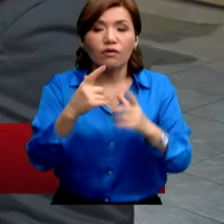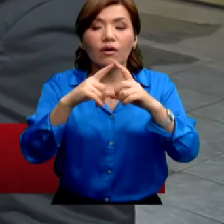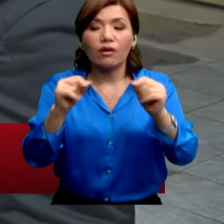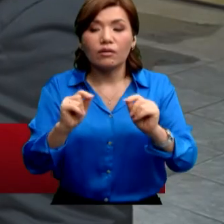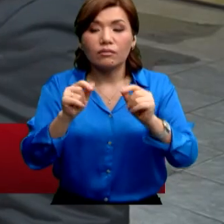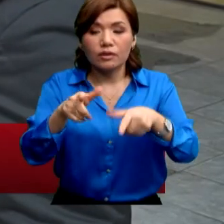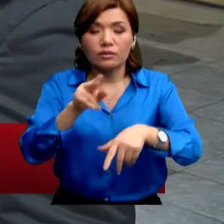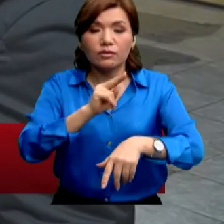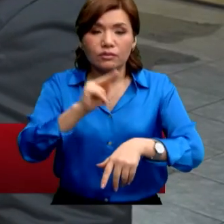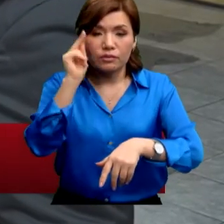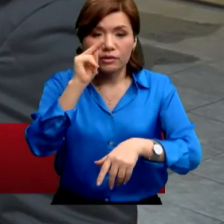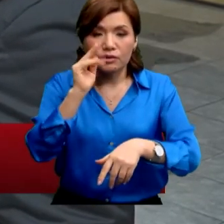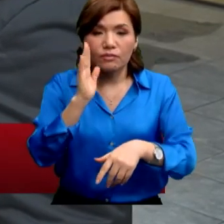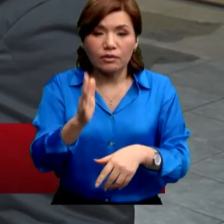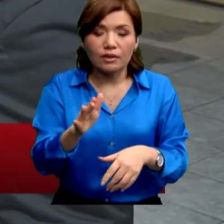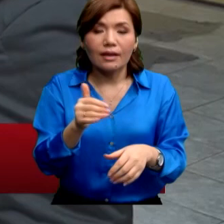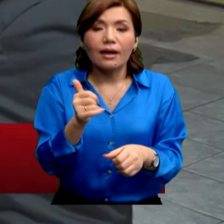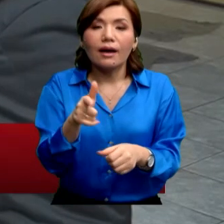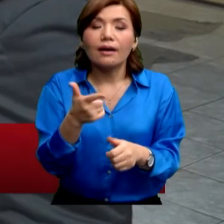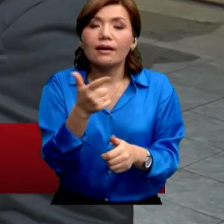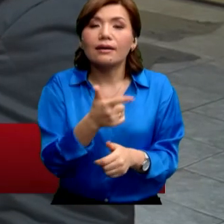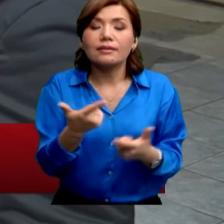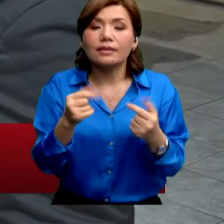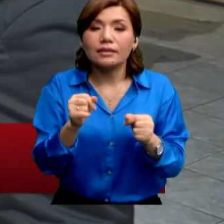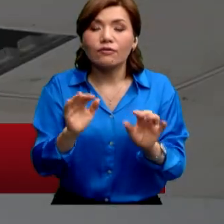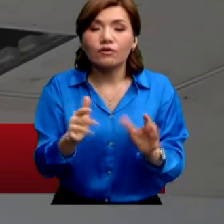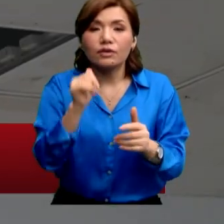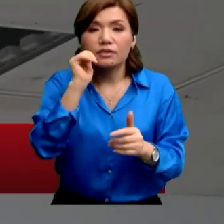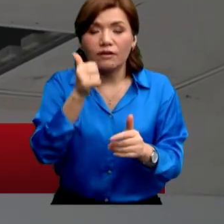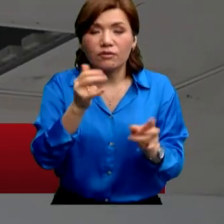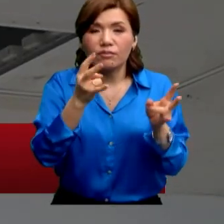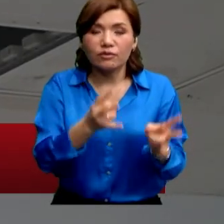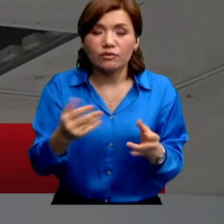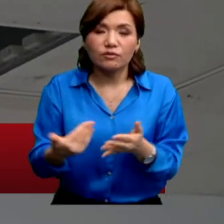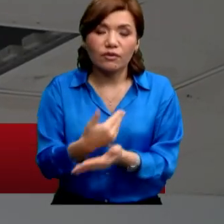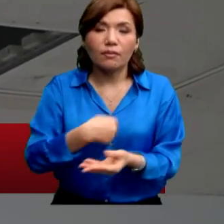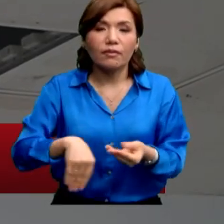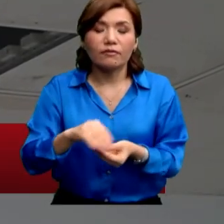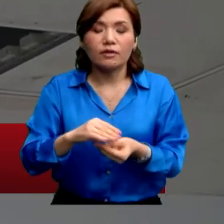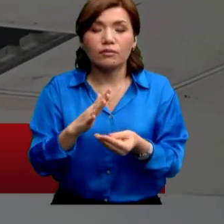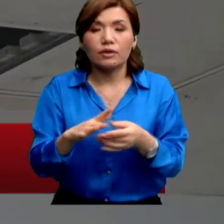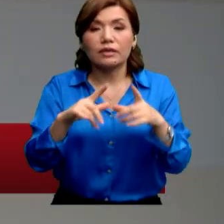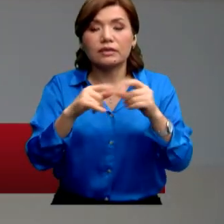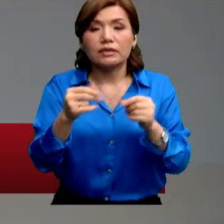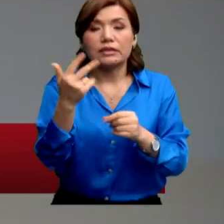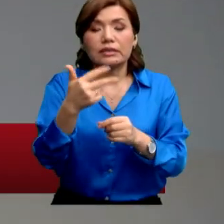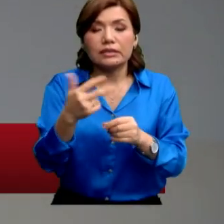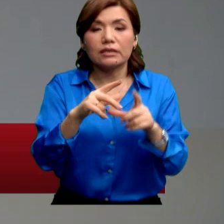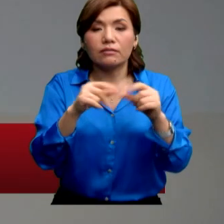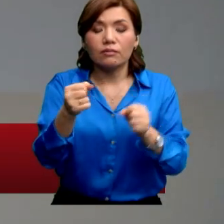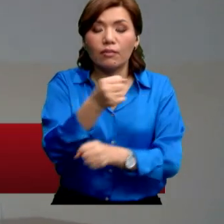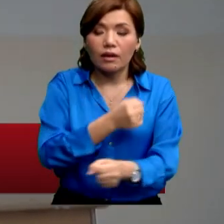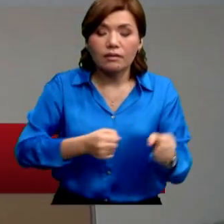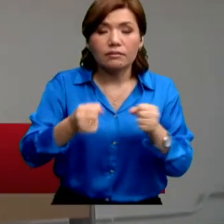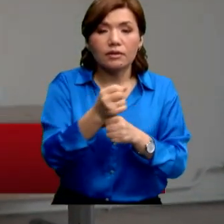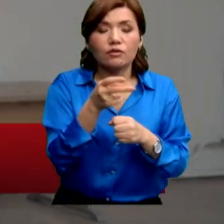Кто нам, родителям, даст гарантии, что наши дети завтра не пострадают? В школе-гимназии номер 30 в две смены учатся более